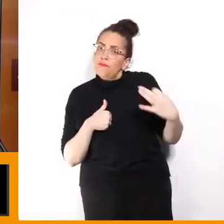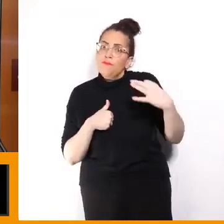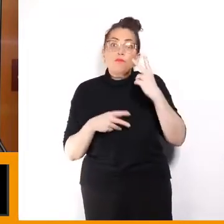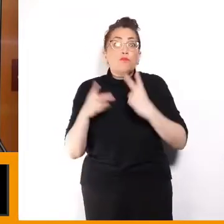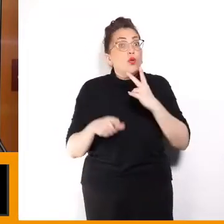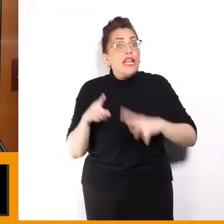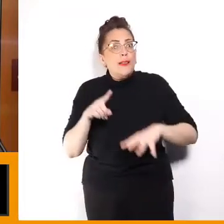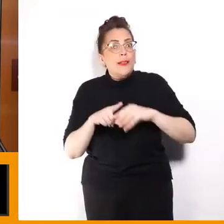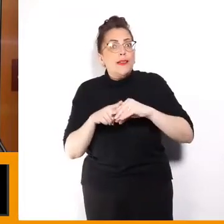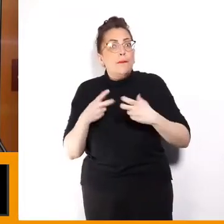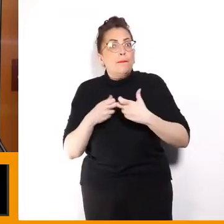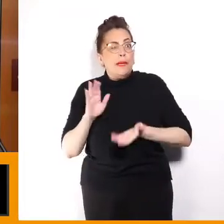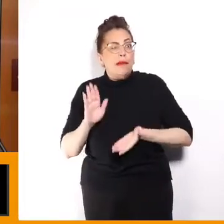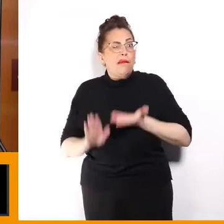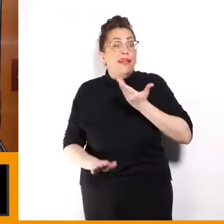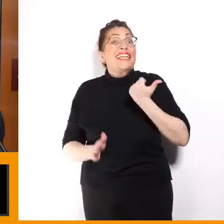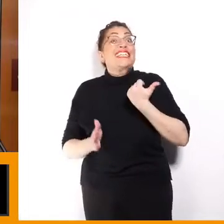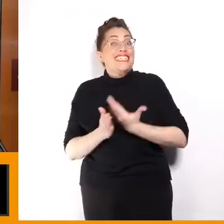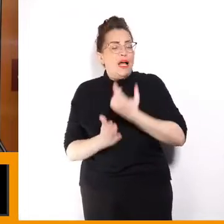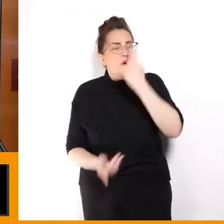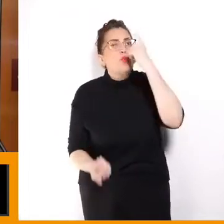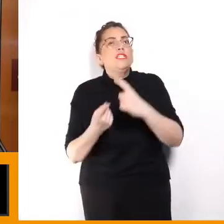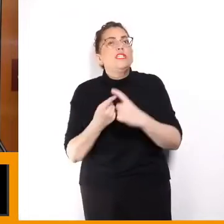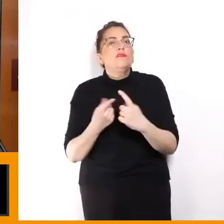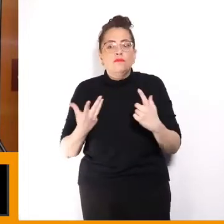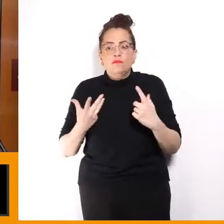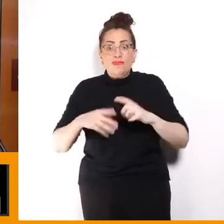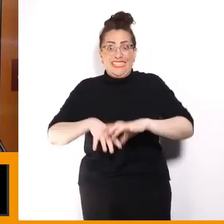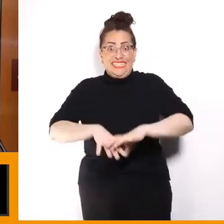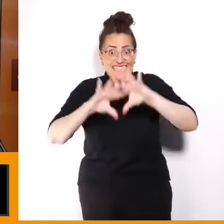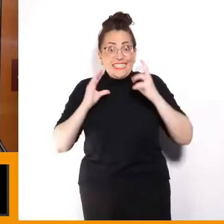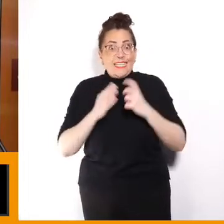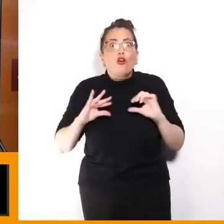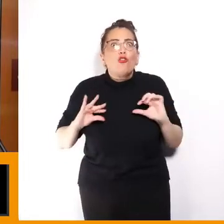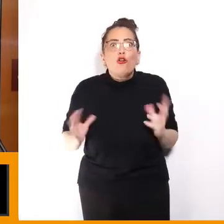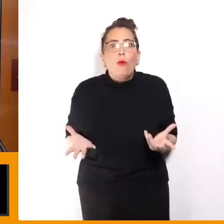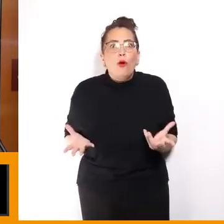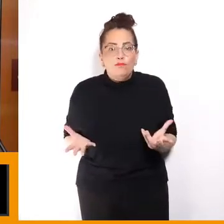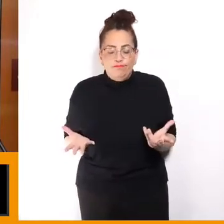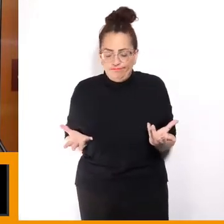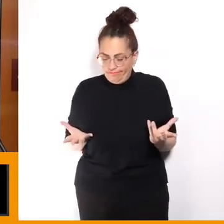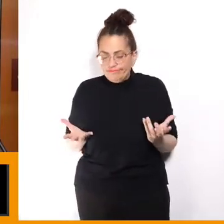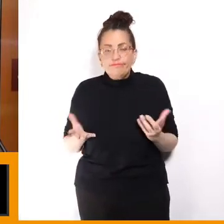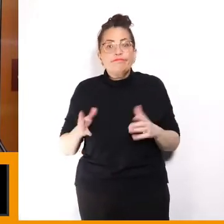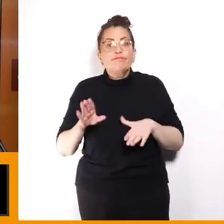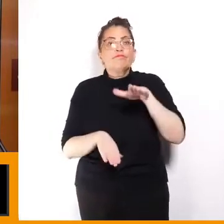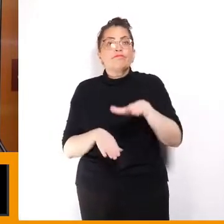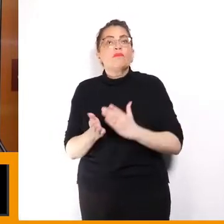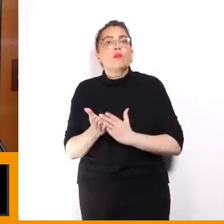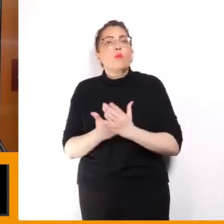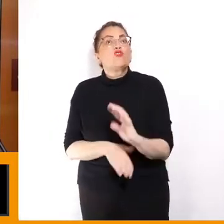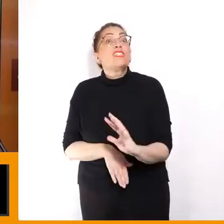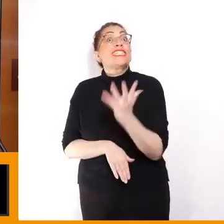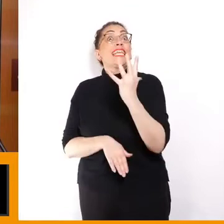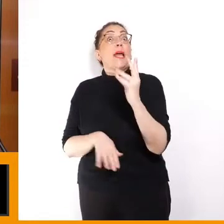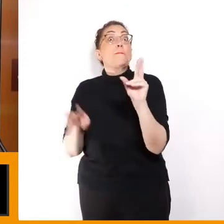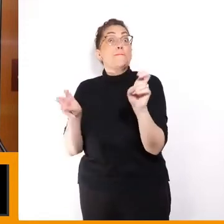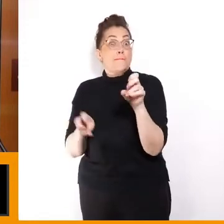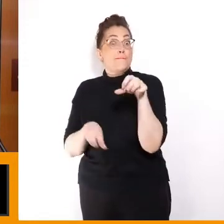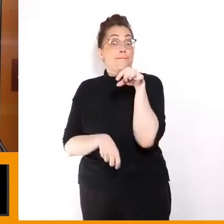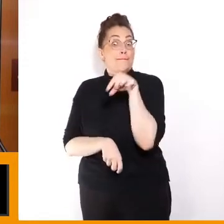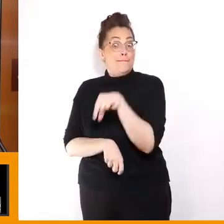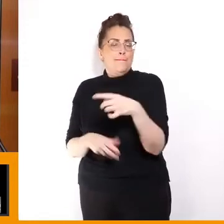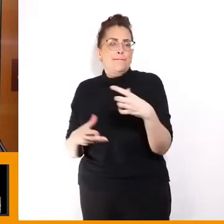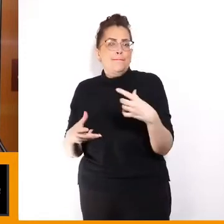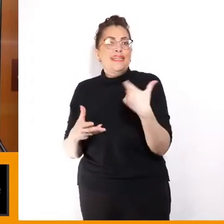ça fait partie en tout cas des grands enjeux. Alors pour faire tout ça, comment est-ce qu'on fait? D'abord, la 5e branche rentre globalement dans le débat